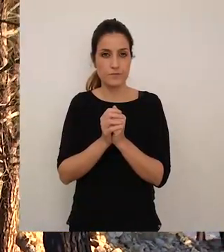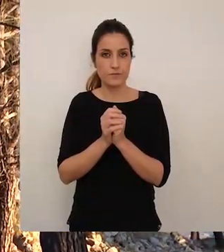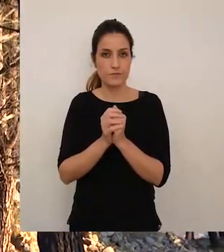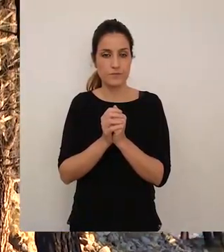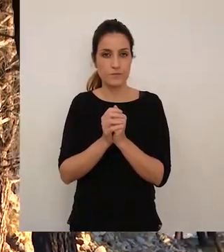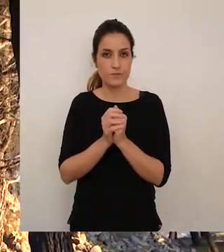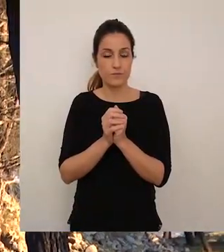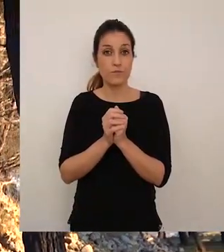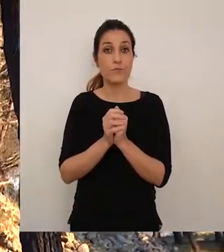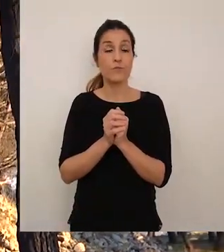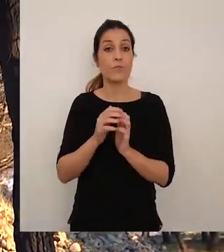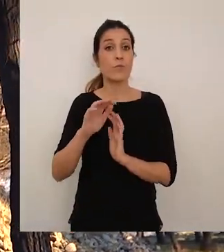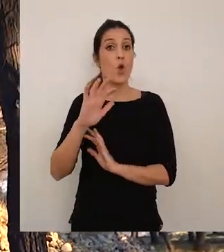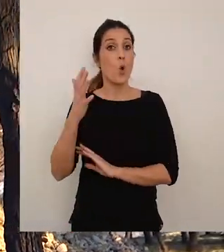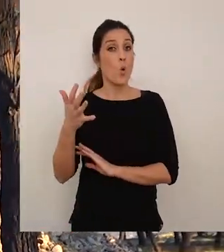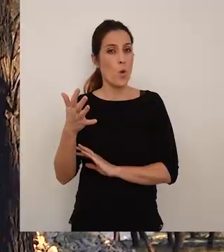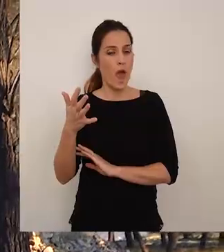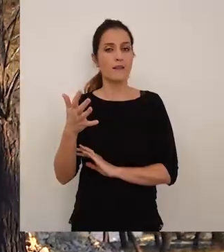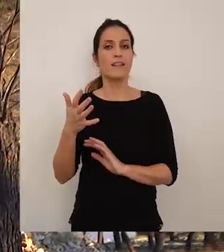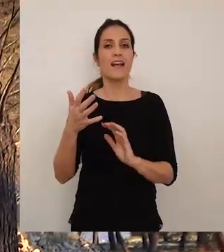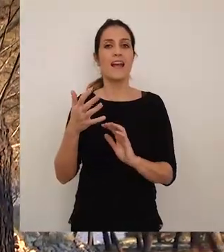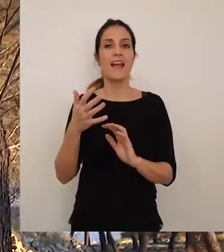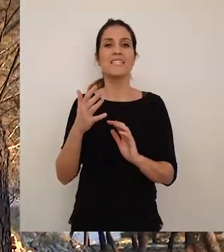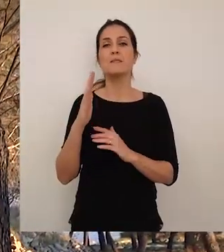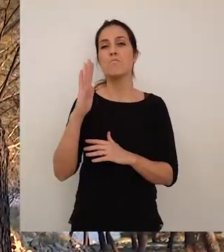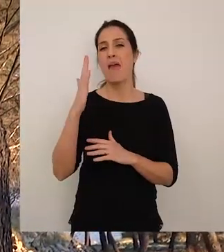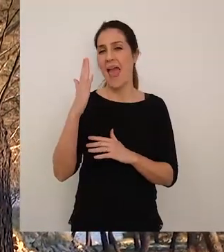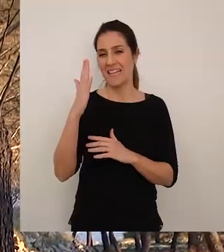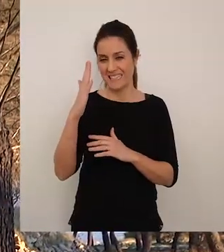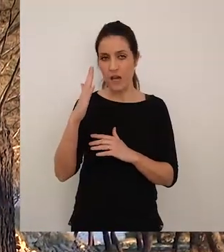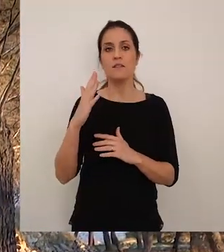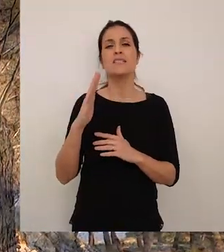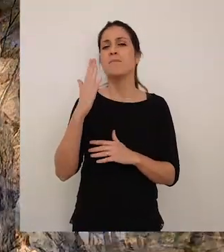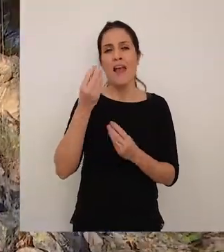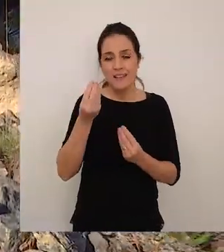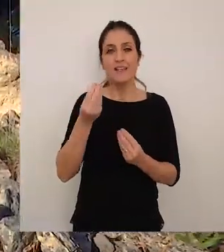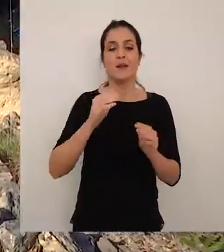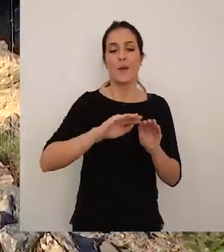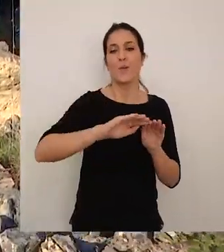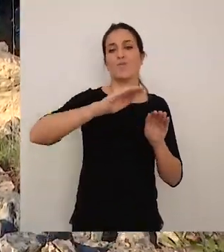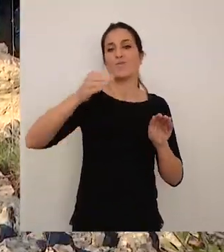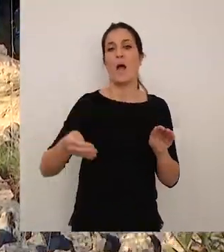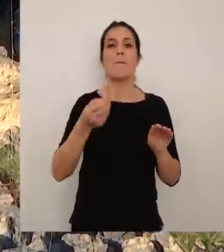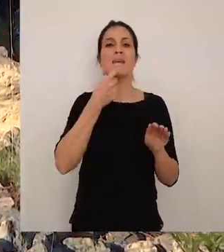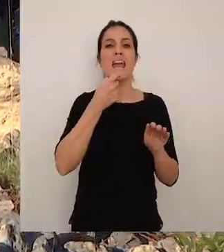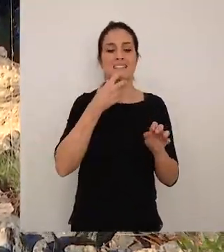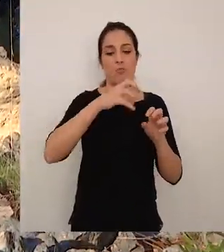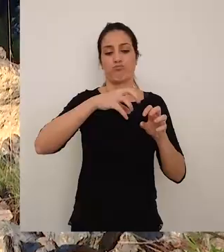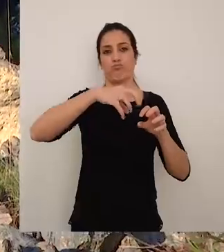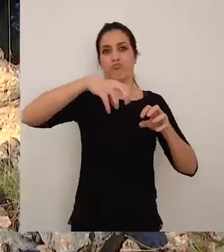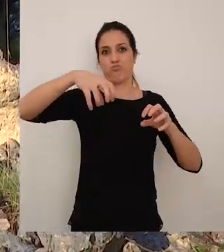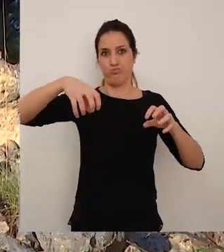Un'altra testimonianza del megalitismo salentino sono le specchie, che sono delle collinette di pietre ammassate nei punti più elevati